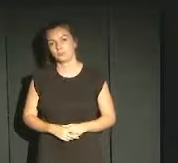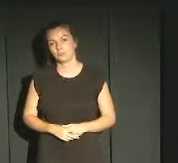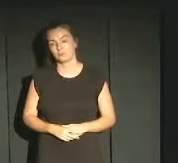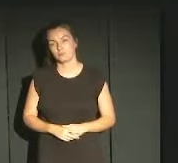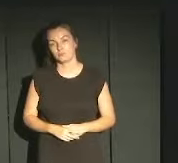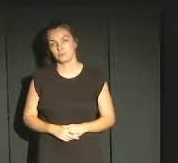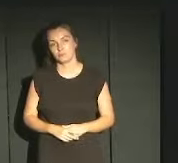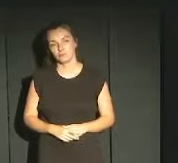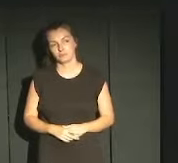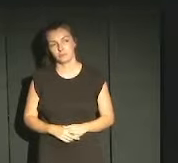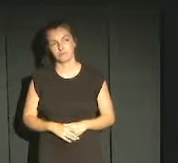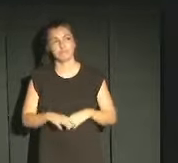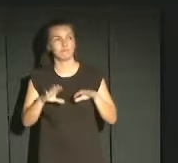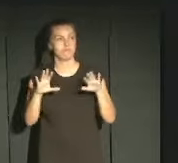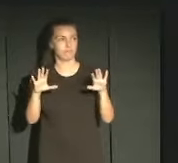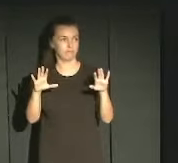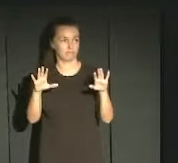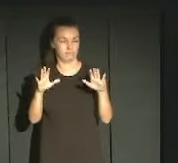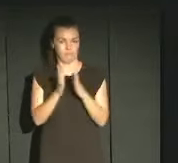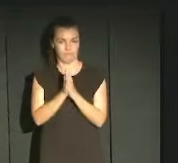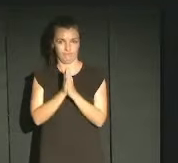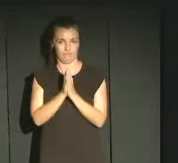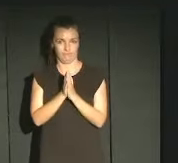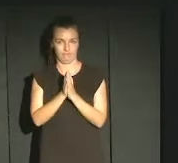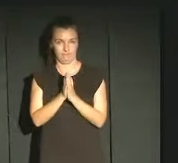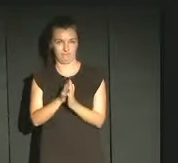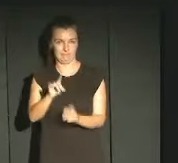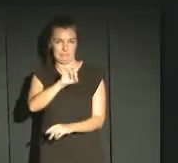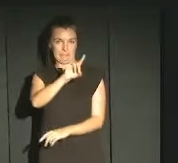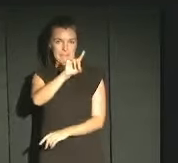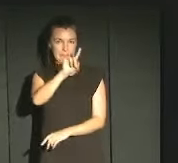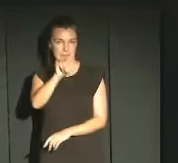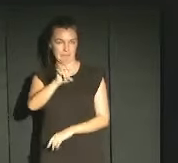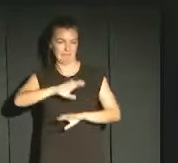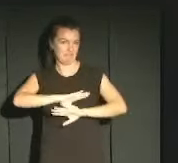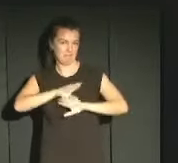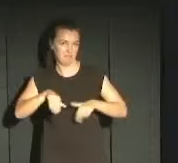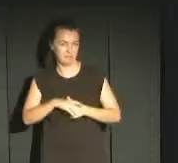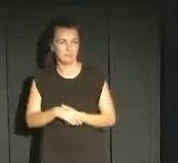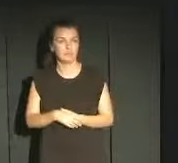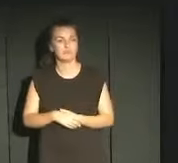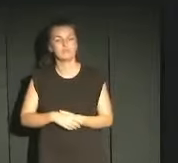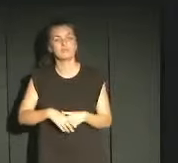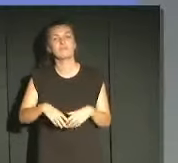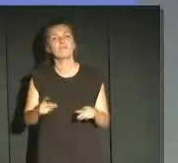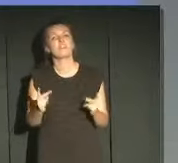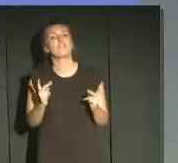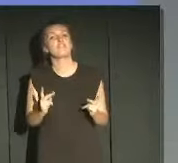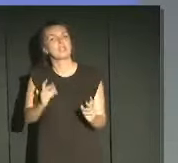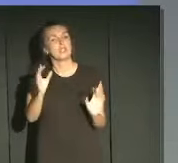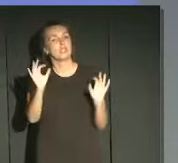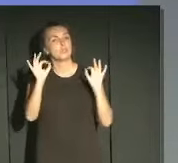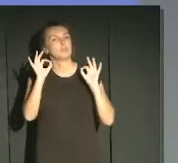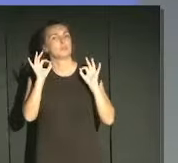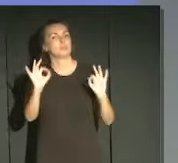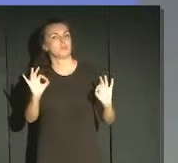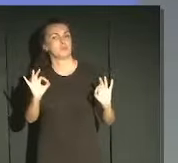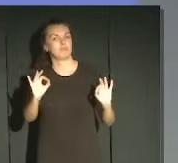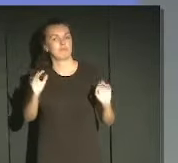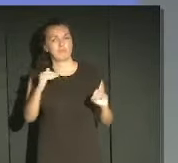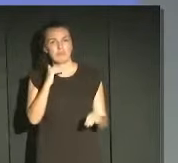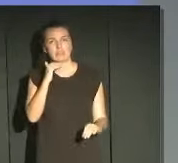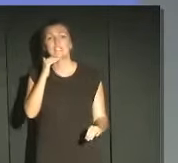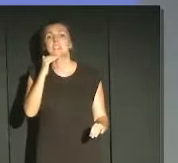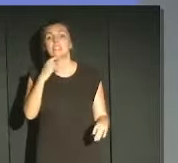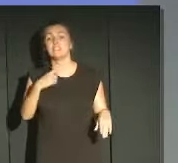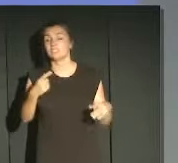toutes et je terminerai par une dernière question parce que vivre dignement c'est vivre évidemment avec les mêmes droits et